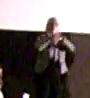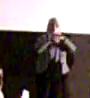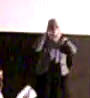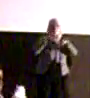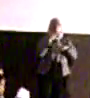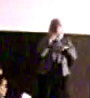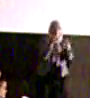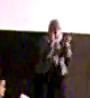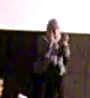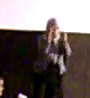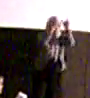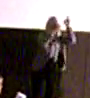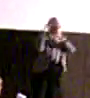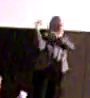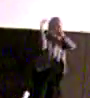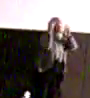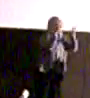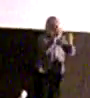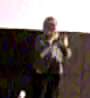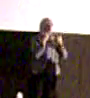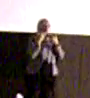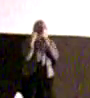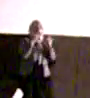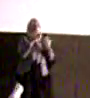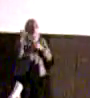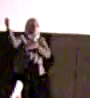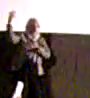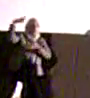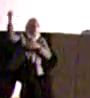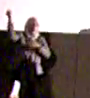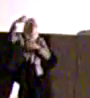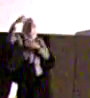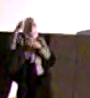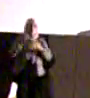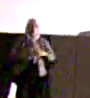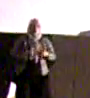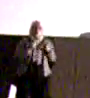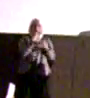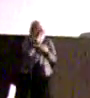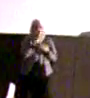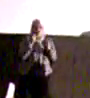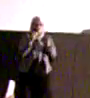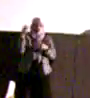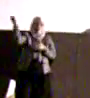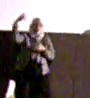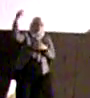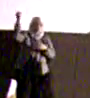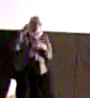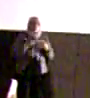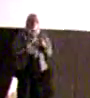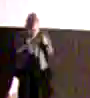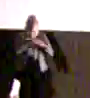لكم جميعا، ولنقل إلى النور فالنور عذب جميل، إلى النور فالنور